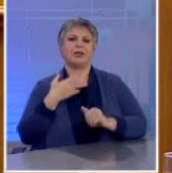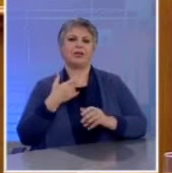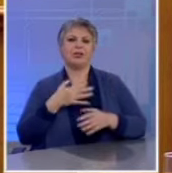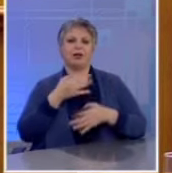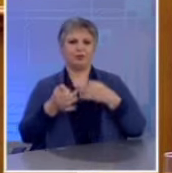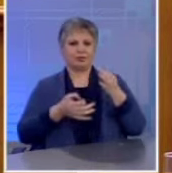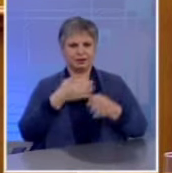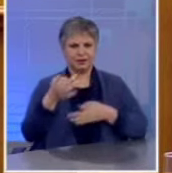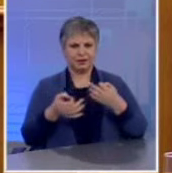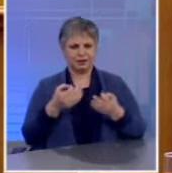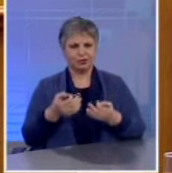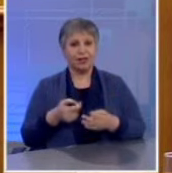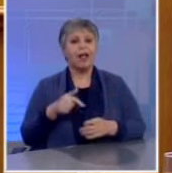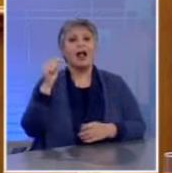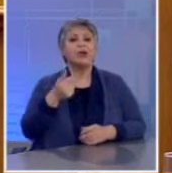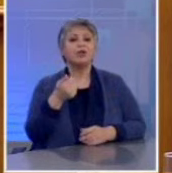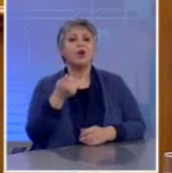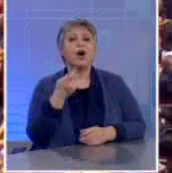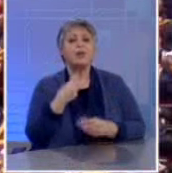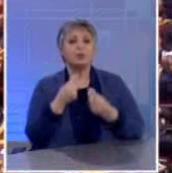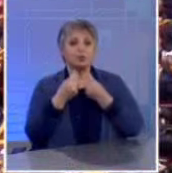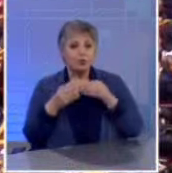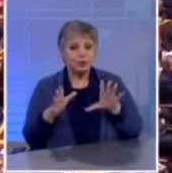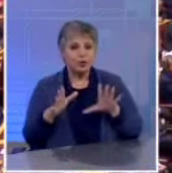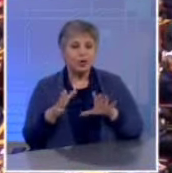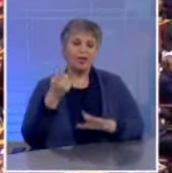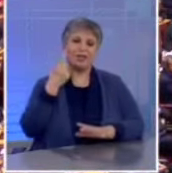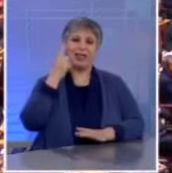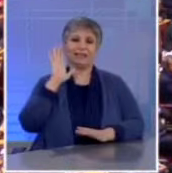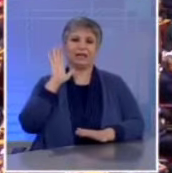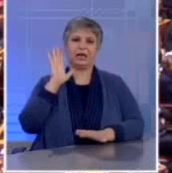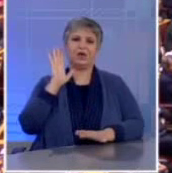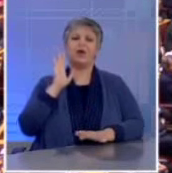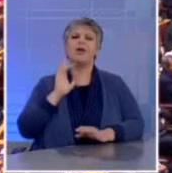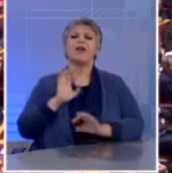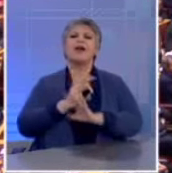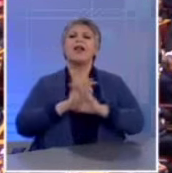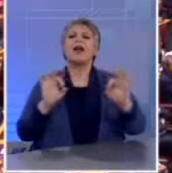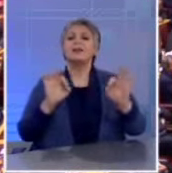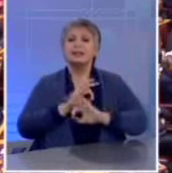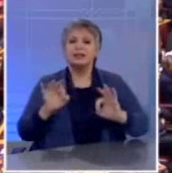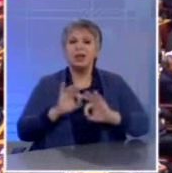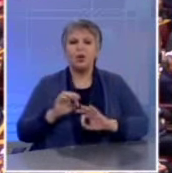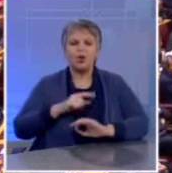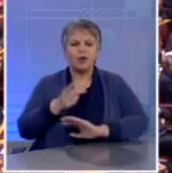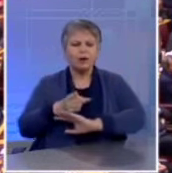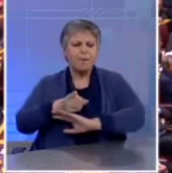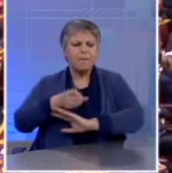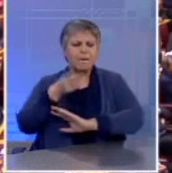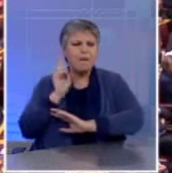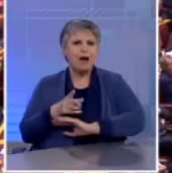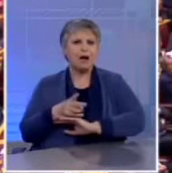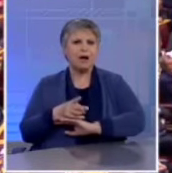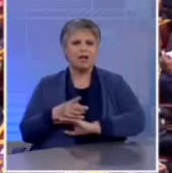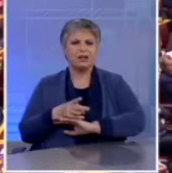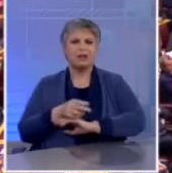Δεν ξέρω αν είναι γρουσούζικο. Παρακαλώ. Δεν ξέρω αν είναι γρουσούζικο, αλλά φαρμακερό είναι αυτό που κάνατε εσείς στην ελληνική δικαιοσύνη. Όχι το ότι εγώ